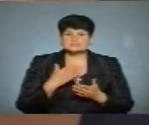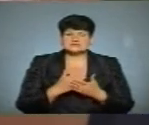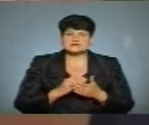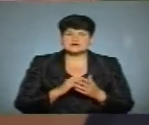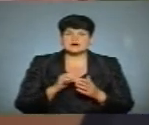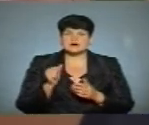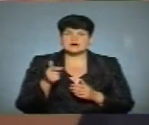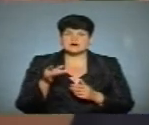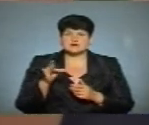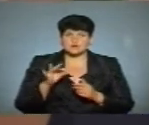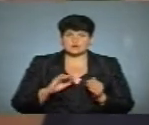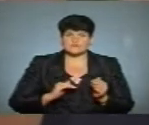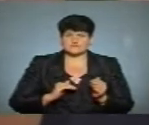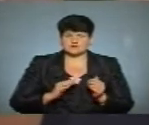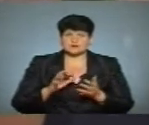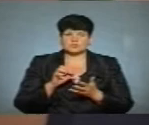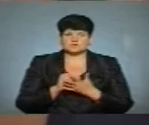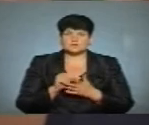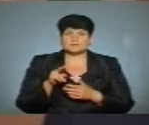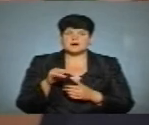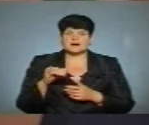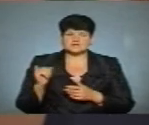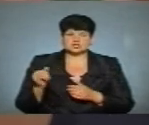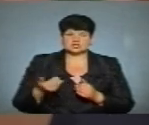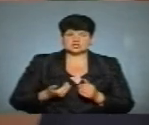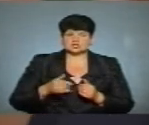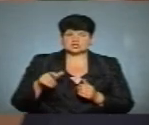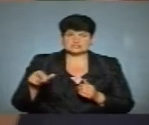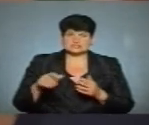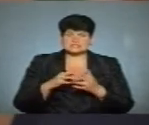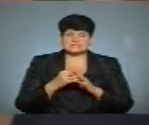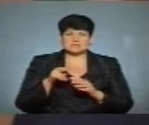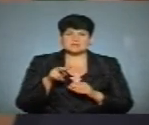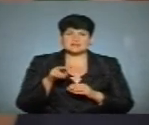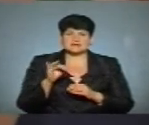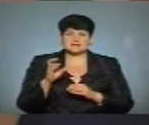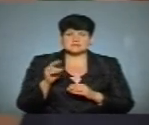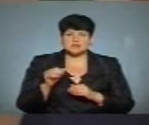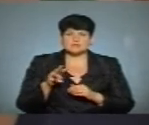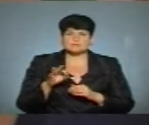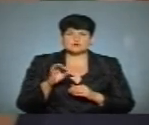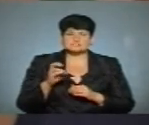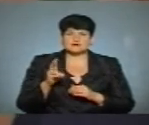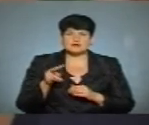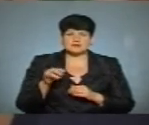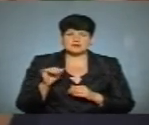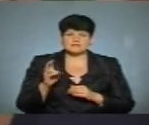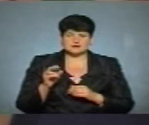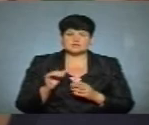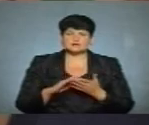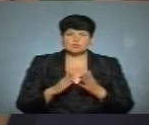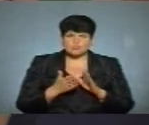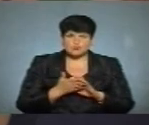яка орендує земельні паї жителів села Плиска і села Москалівка, яка домовилася, що